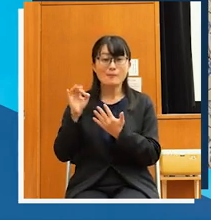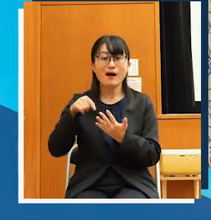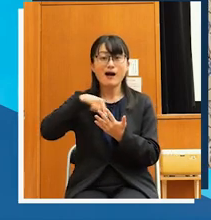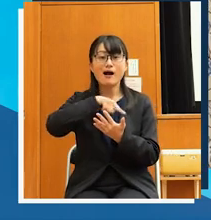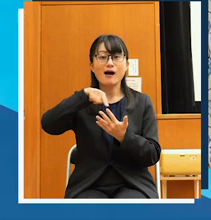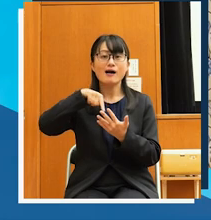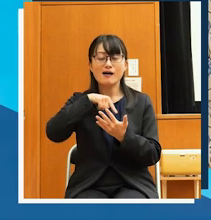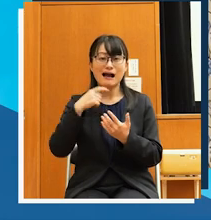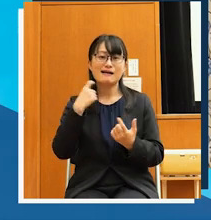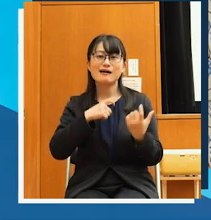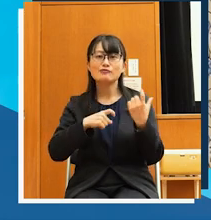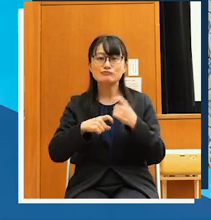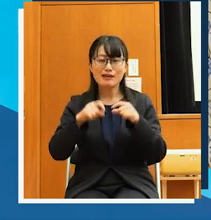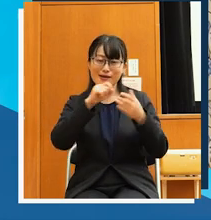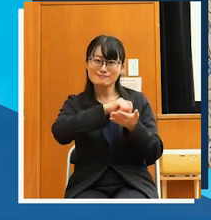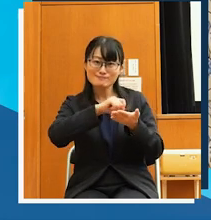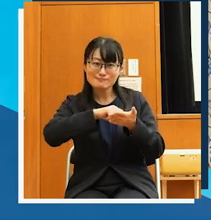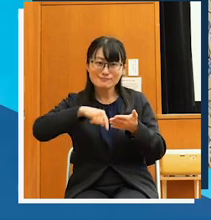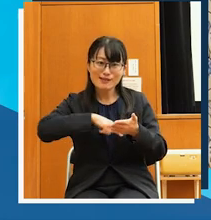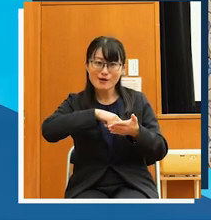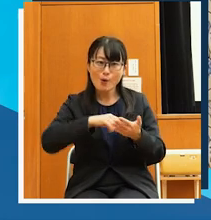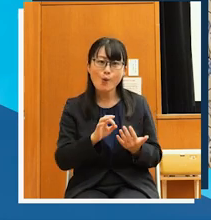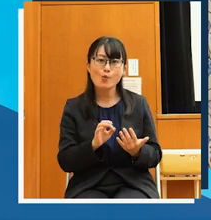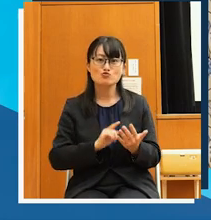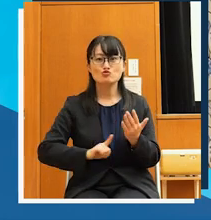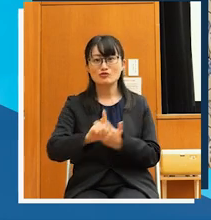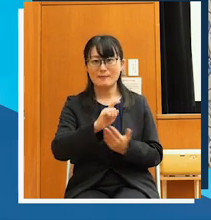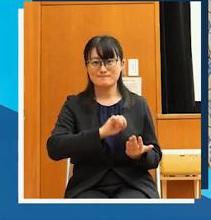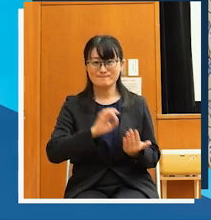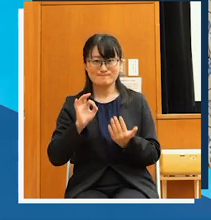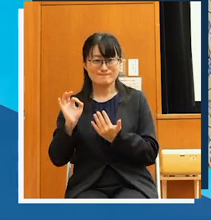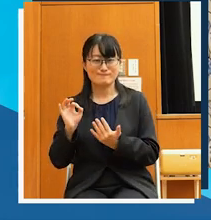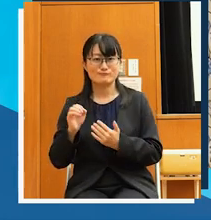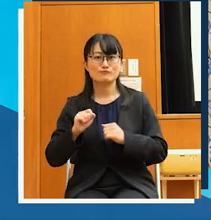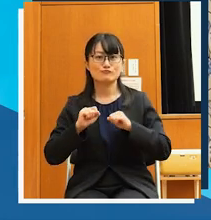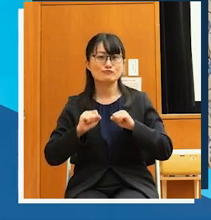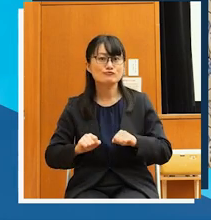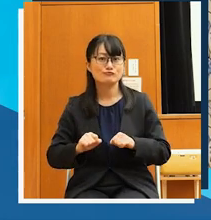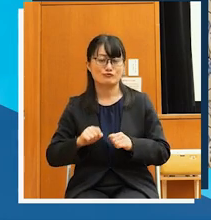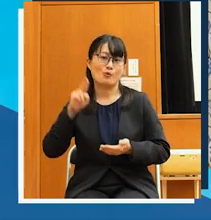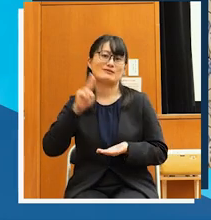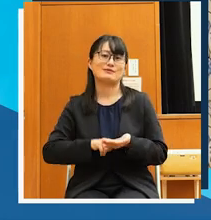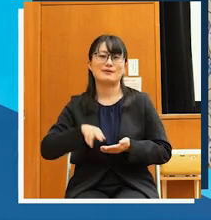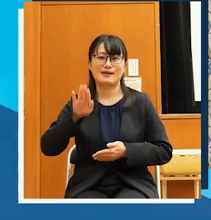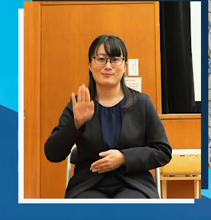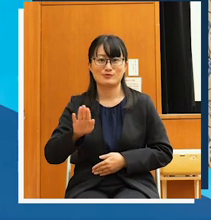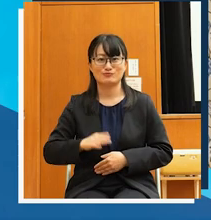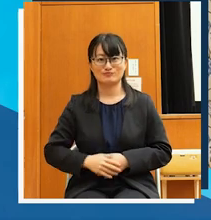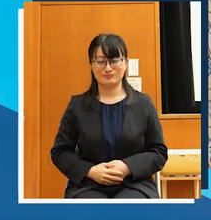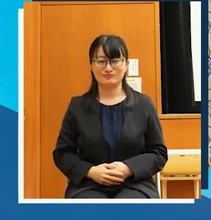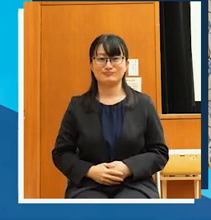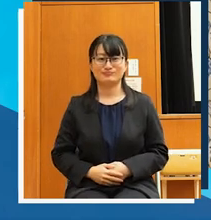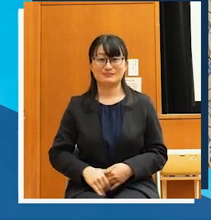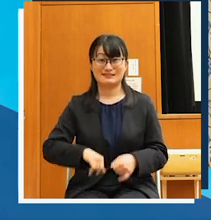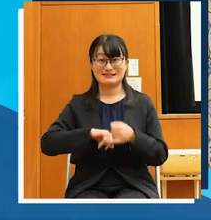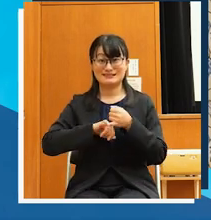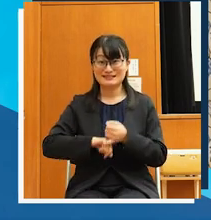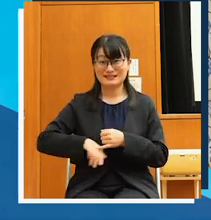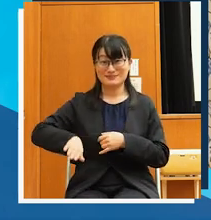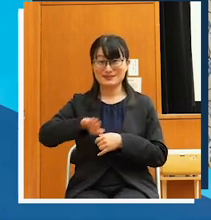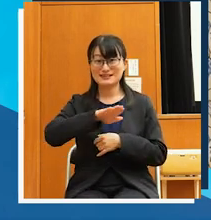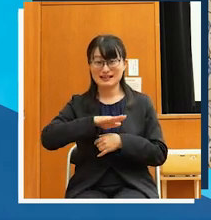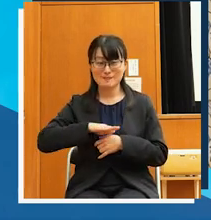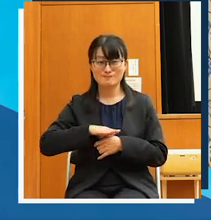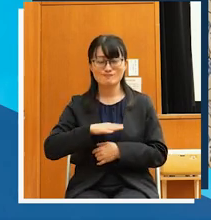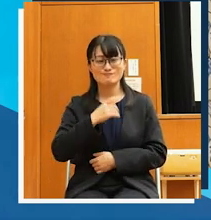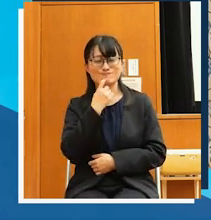取り上げるとえいうことを先ほどの打ち合わせでえこちらとしてはあの決めていますのでえ是非え皆さんあのえ